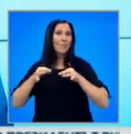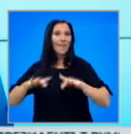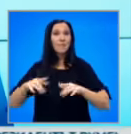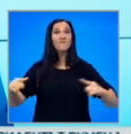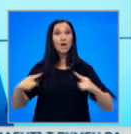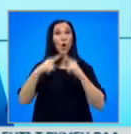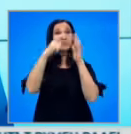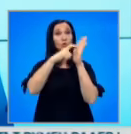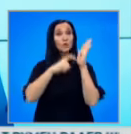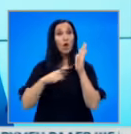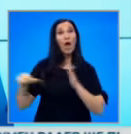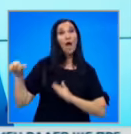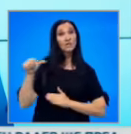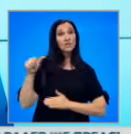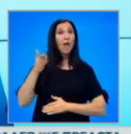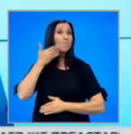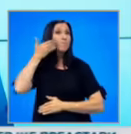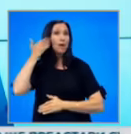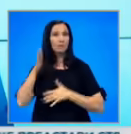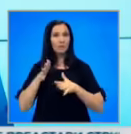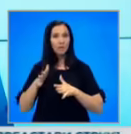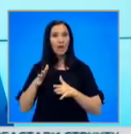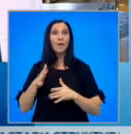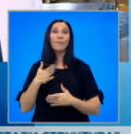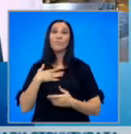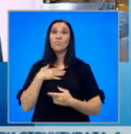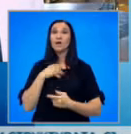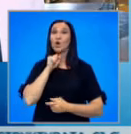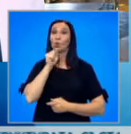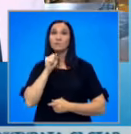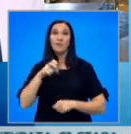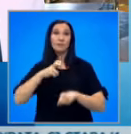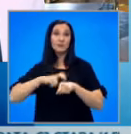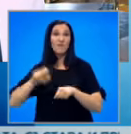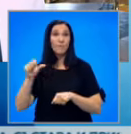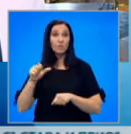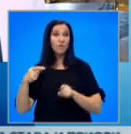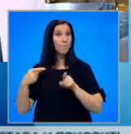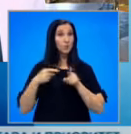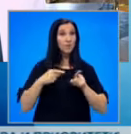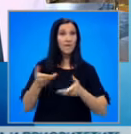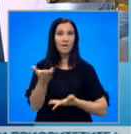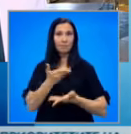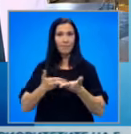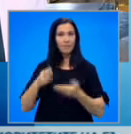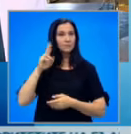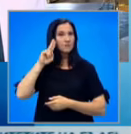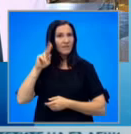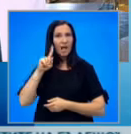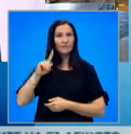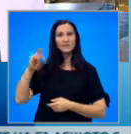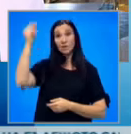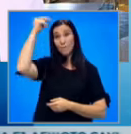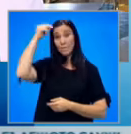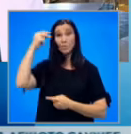върховенството на закона, Афганистан и младите хора. Кореспондентът ни Десислава Апостолова проследи дебата. Деси, здравей. Единствената